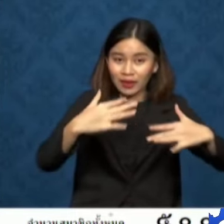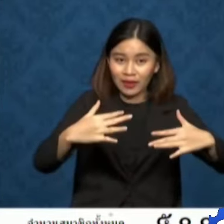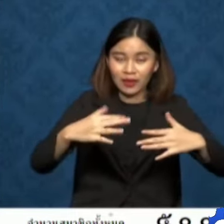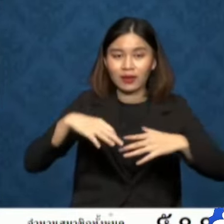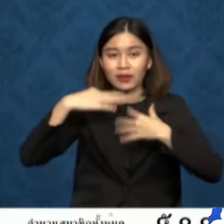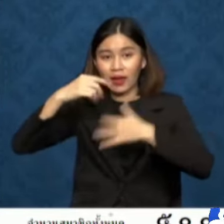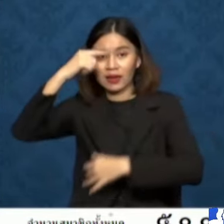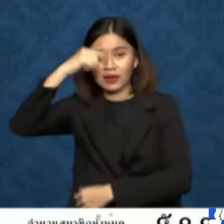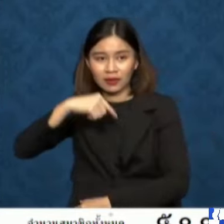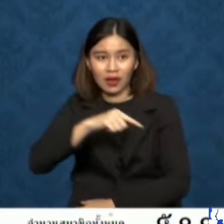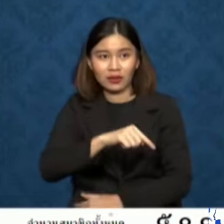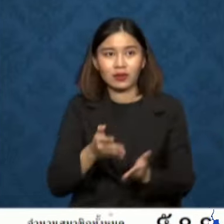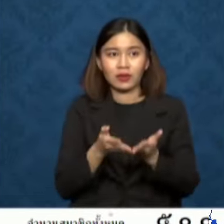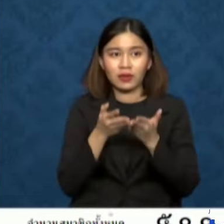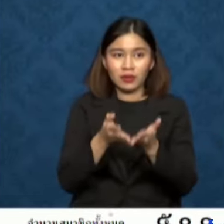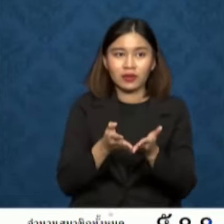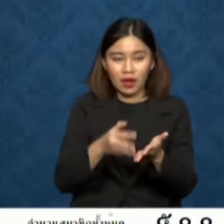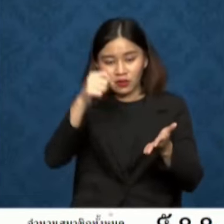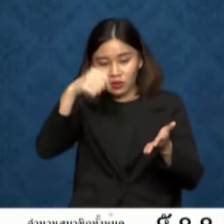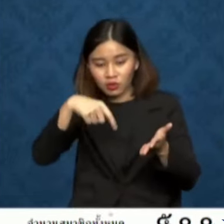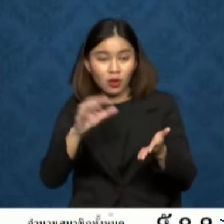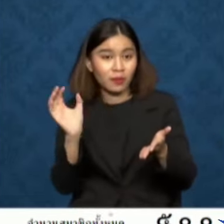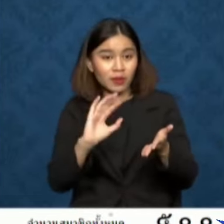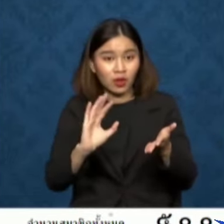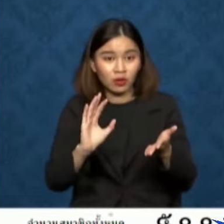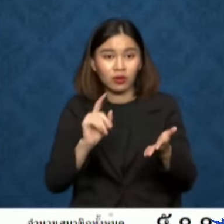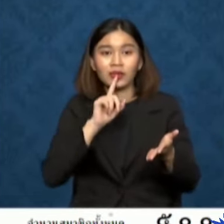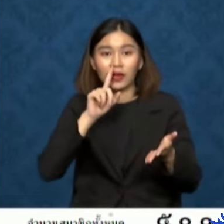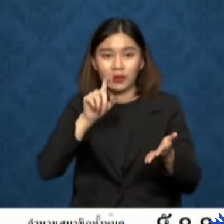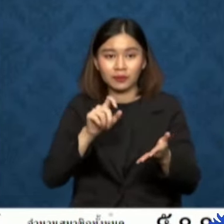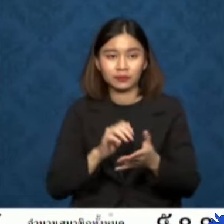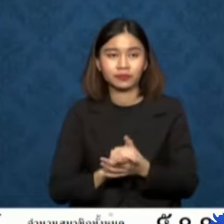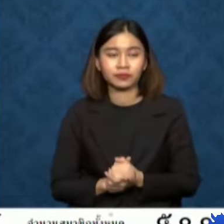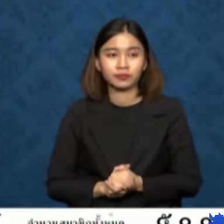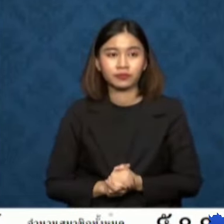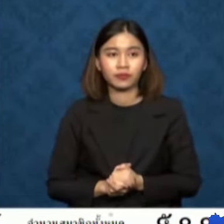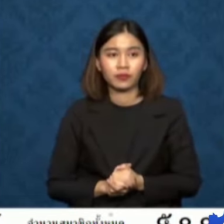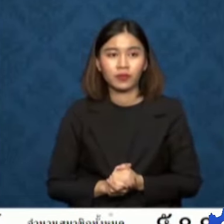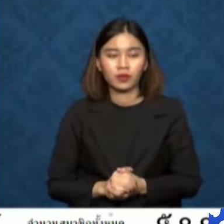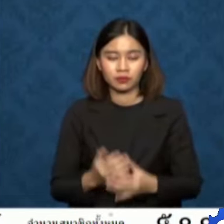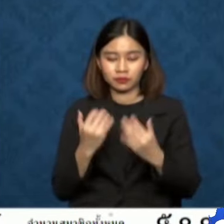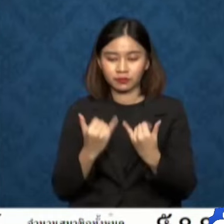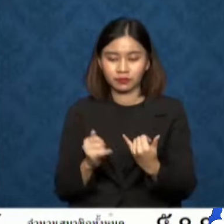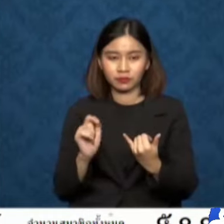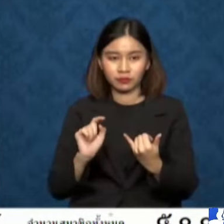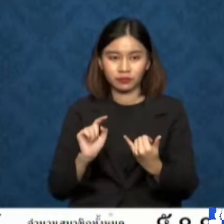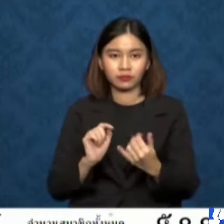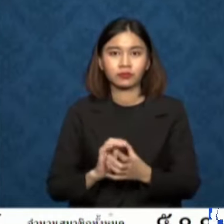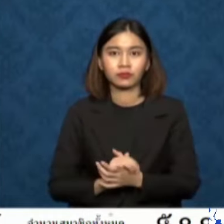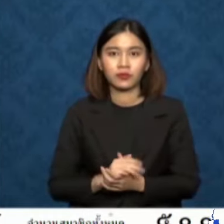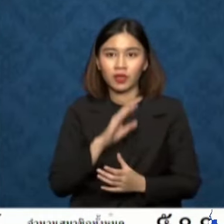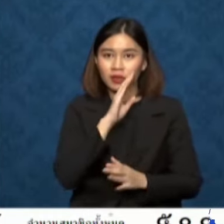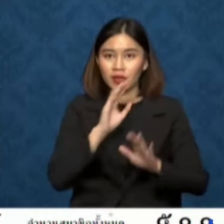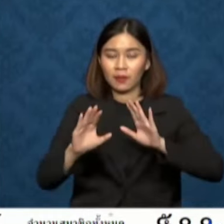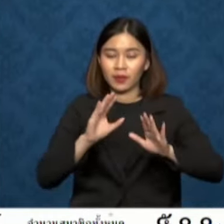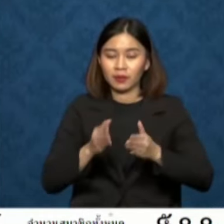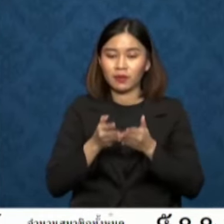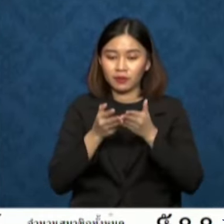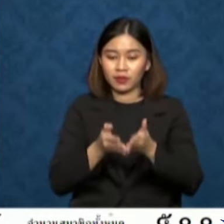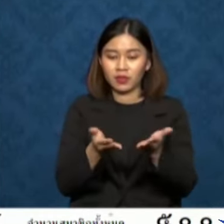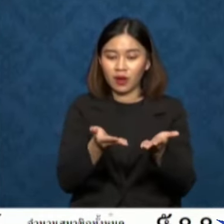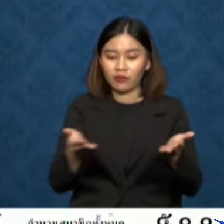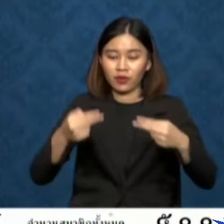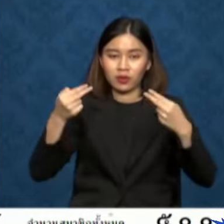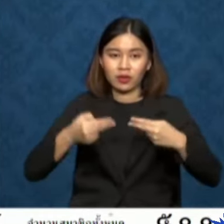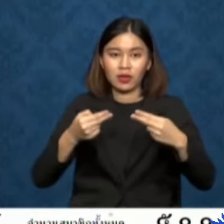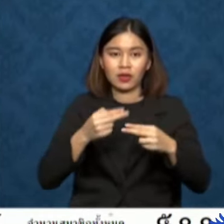ไทยไม่ต้องมีเรือลำไหนเข้าอู่ซ่อมบำรุงเหรอครับปัจจุบันนะครับถ้าเทียบจำนวนเรือรบโดย